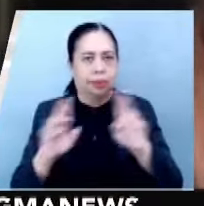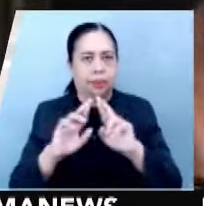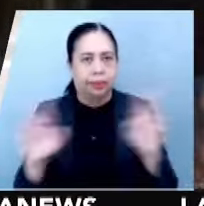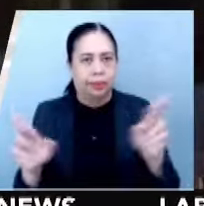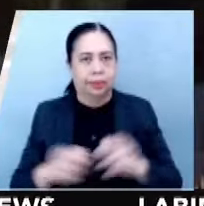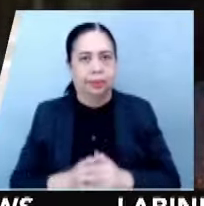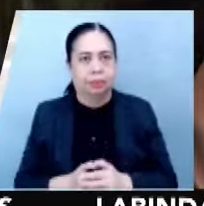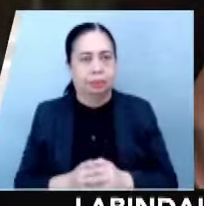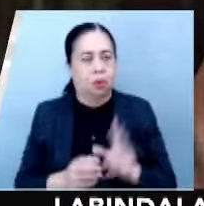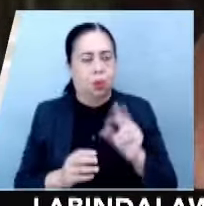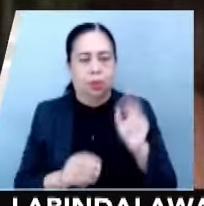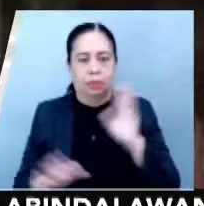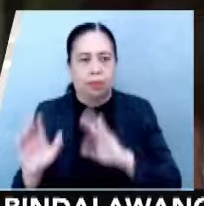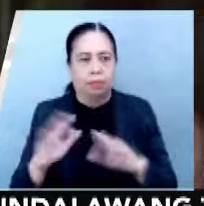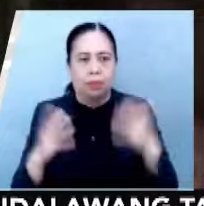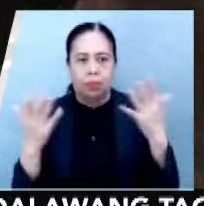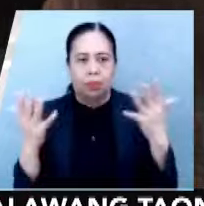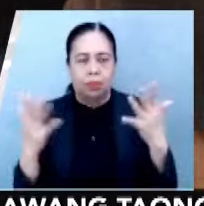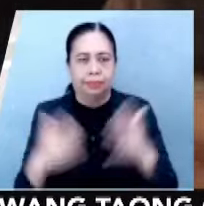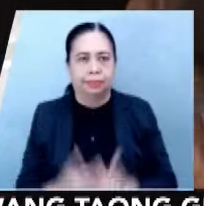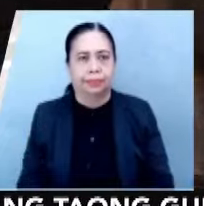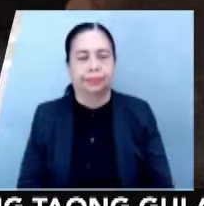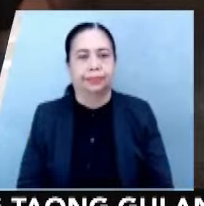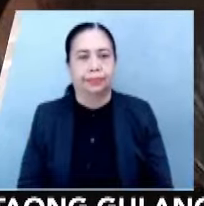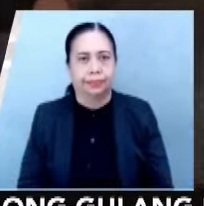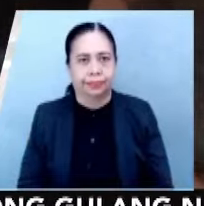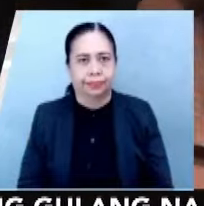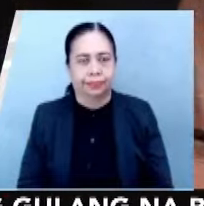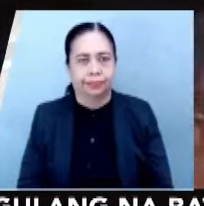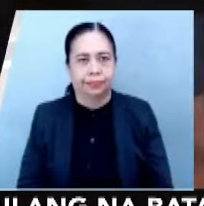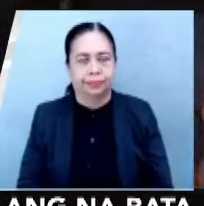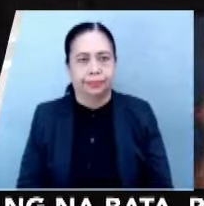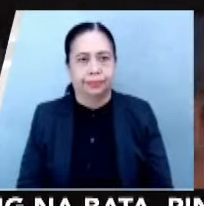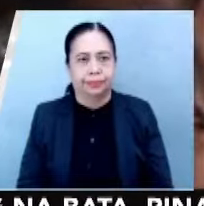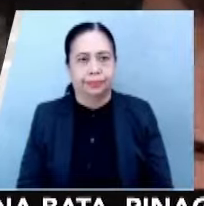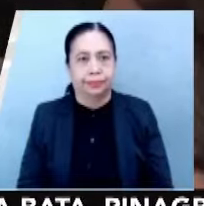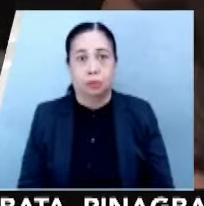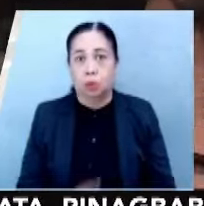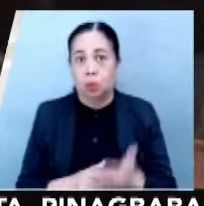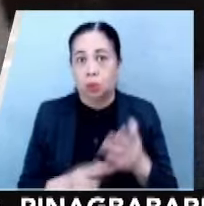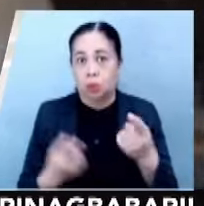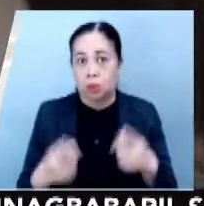problems. Wala na problem. Wala yung ano, happen. What happened to